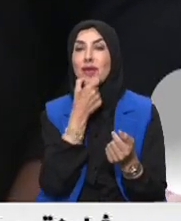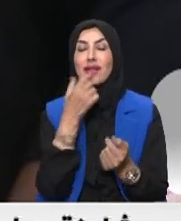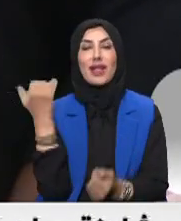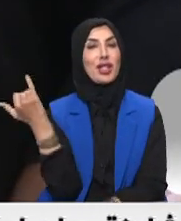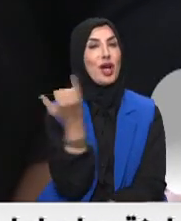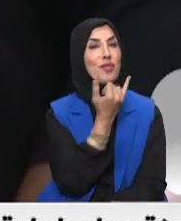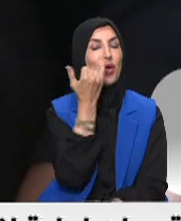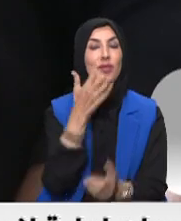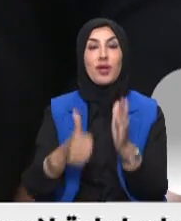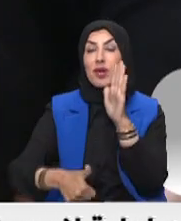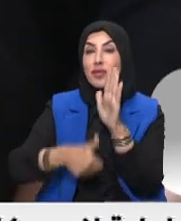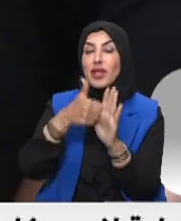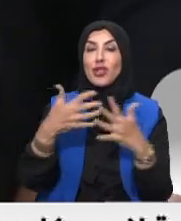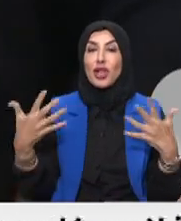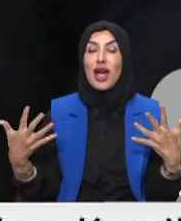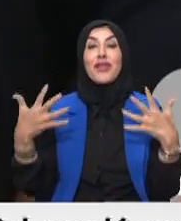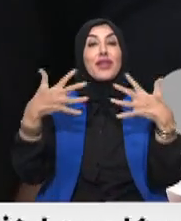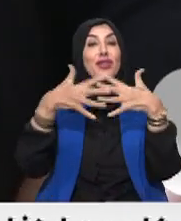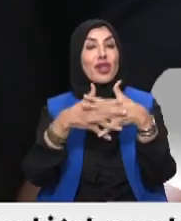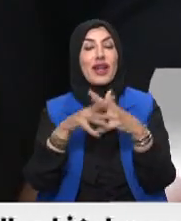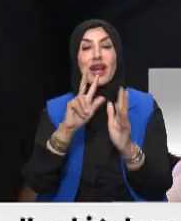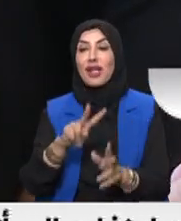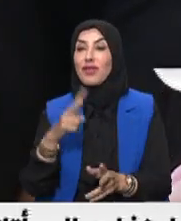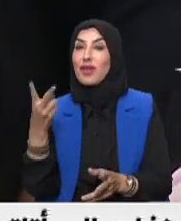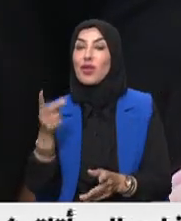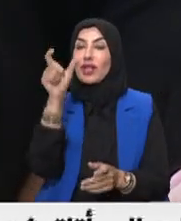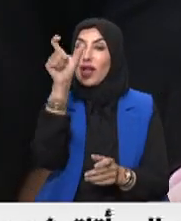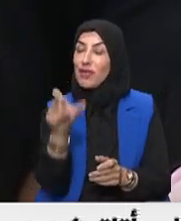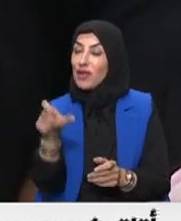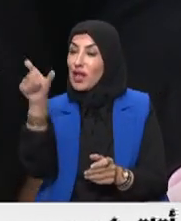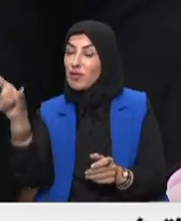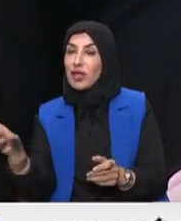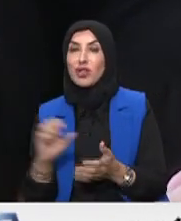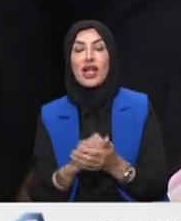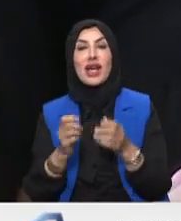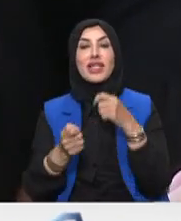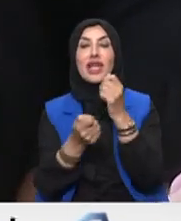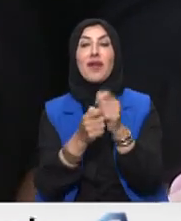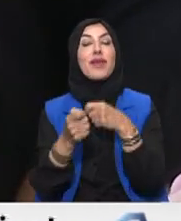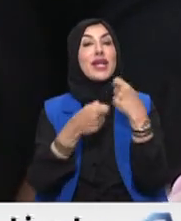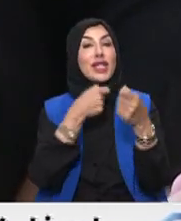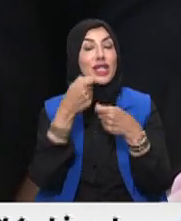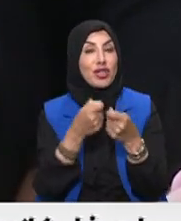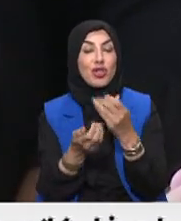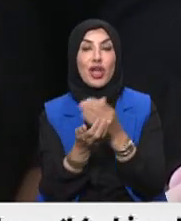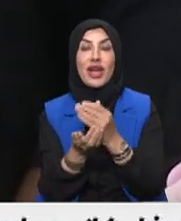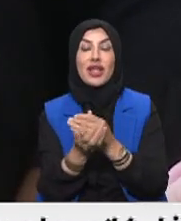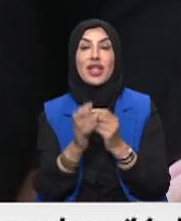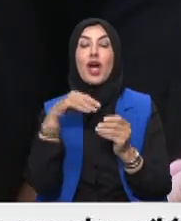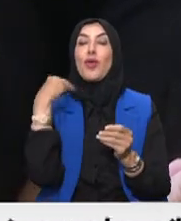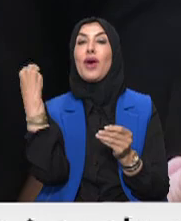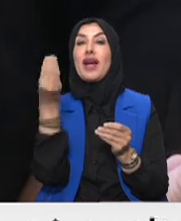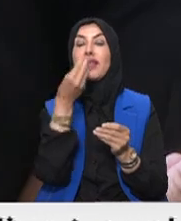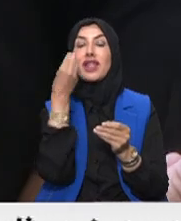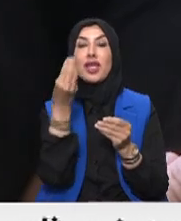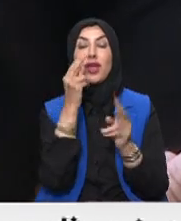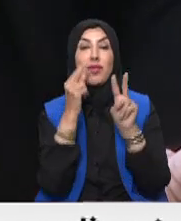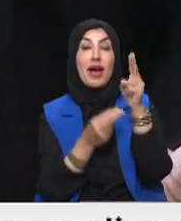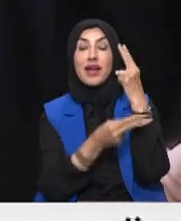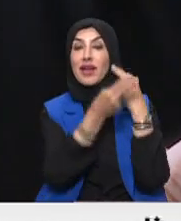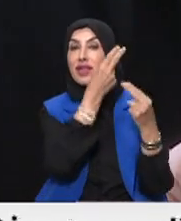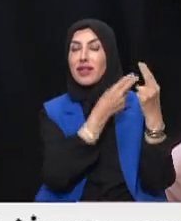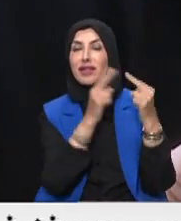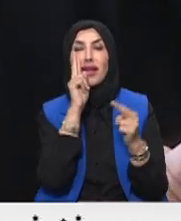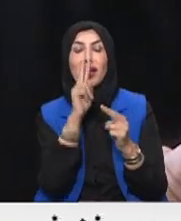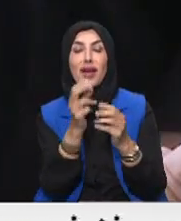نجاح الشراكه بين البلدين في مختلف المجالات لا سيم التجاريه ومعرض الارشيف التجاري البريطاني شاهد على